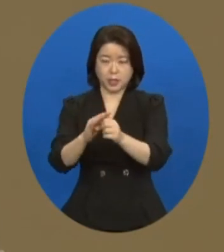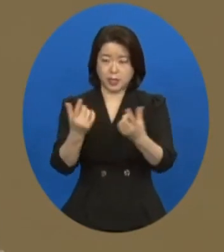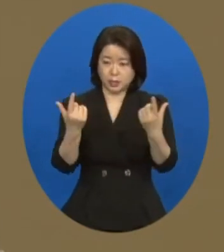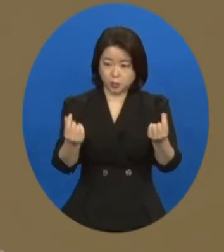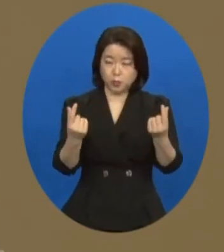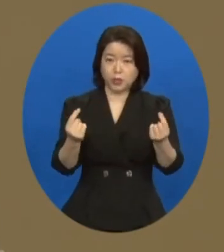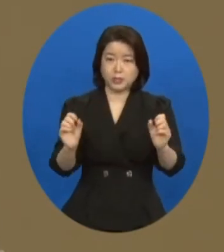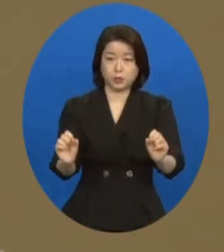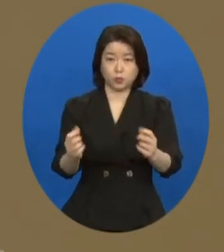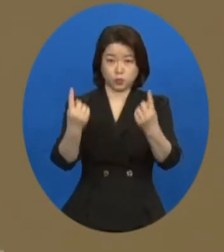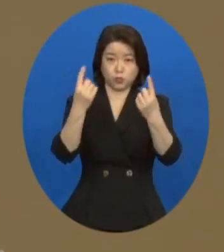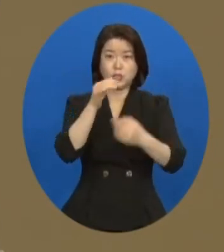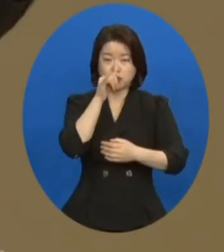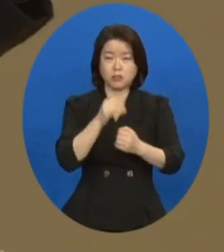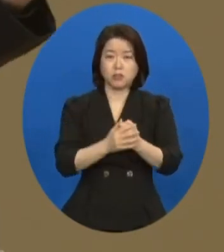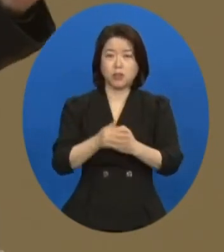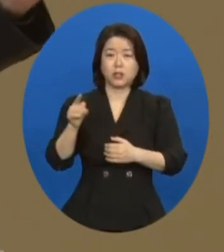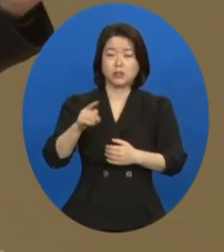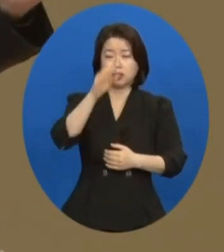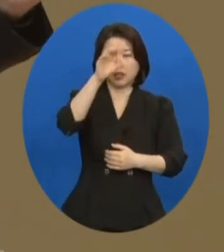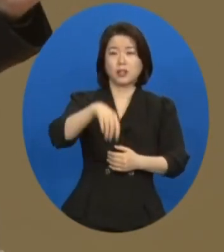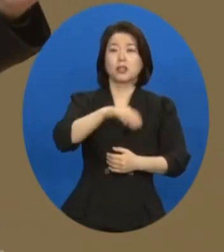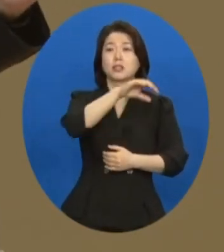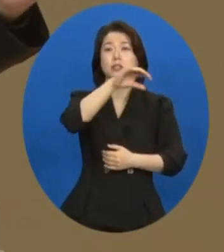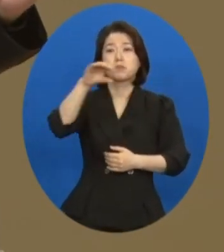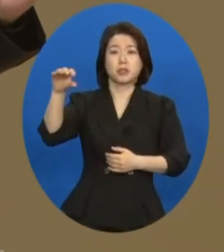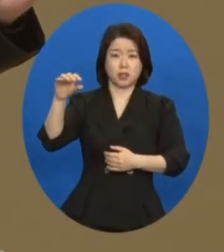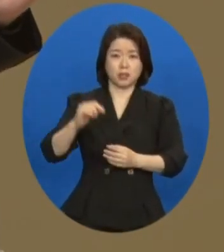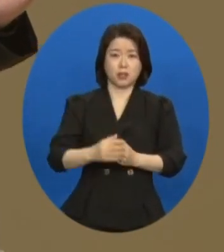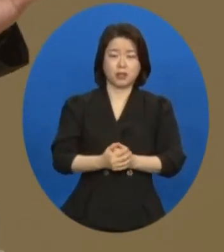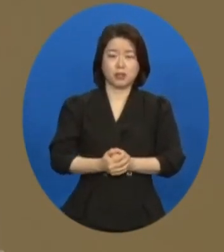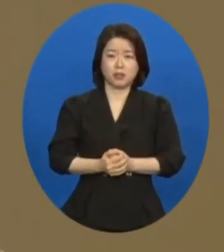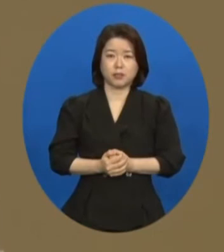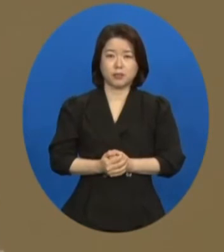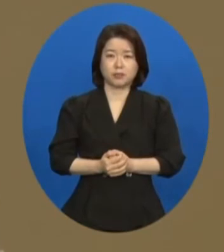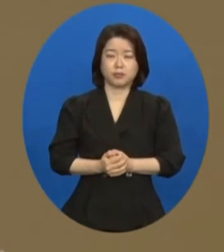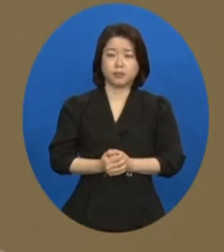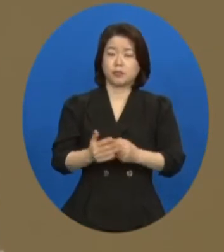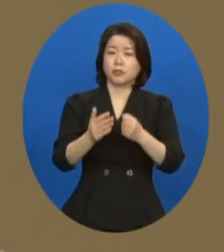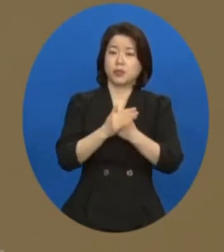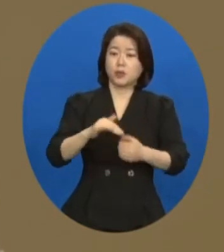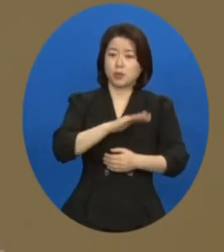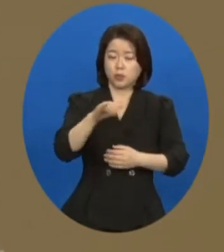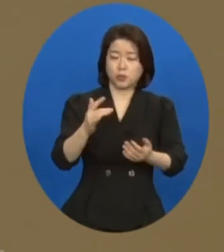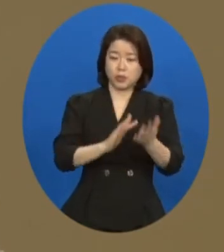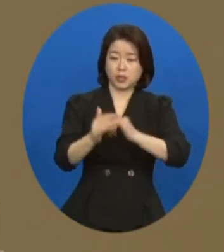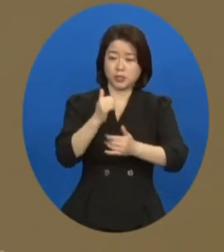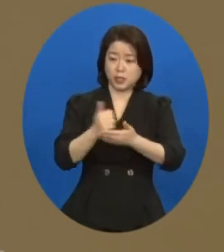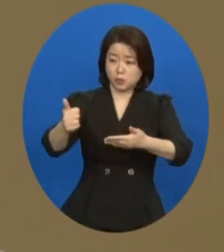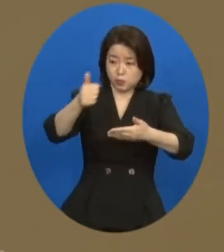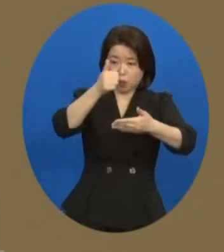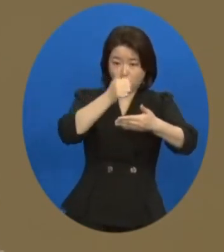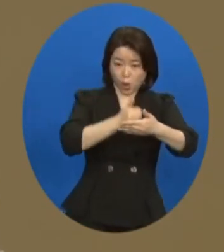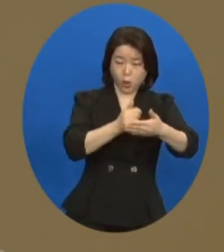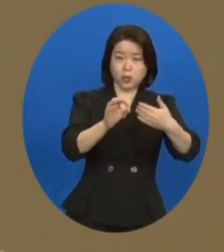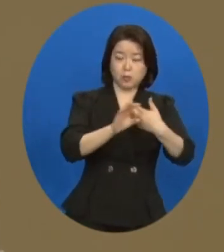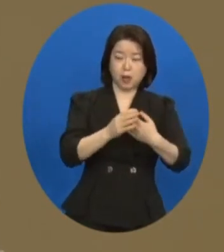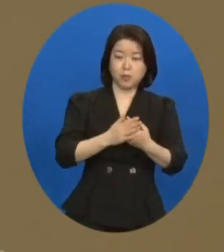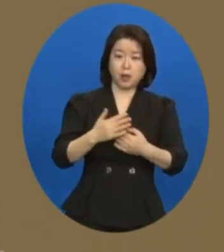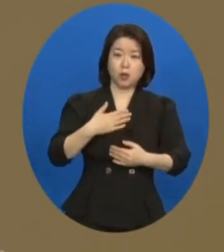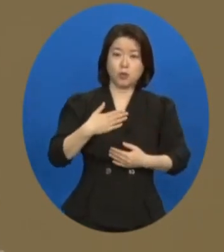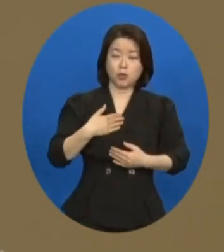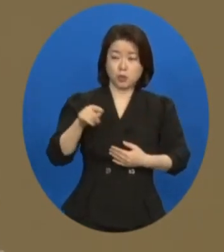있습니다 크게 십자가 했지요 그러므로 우리가 예수님을 영접하면 우리도 그렇게